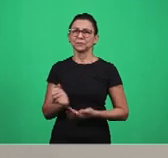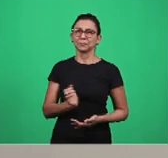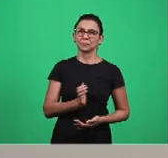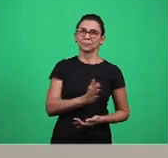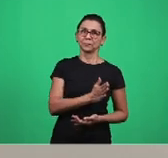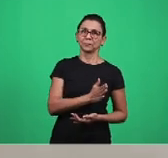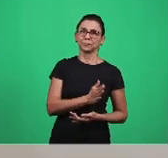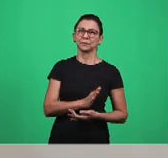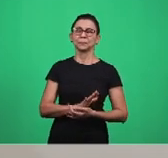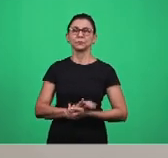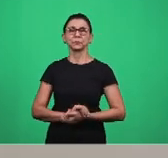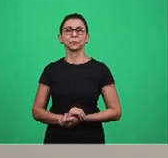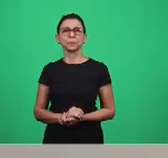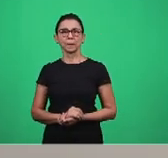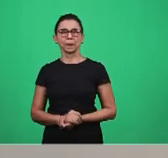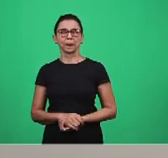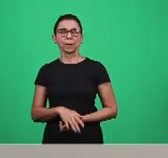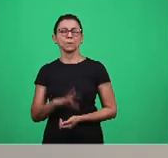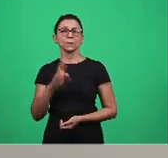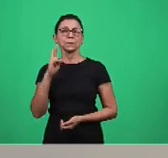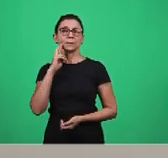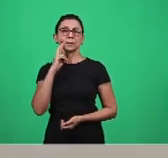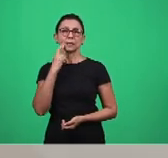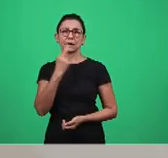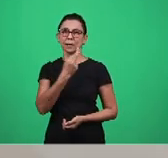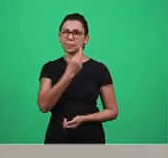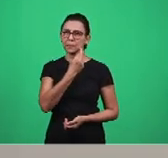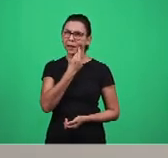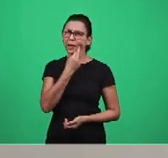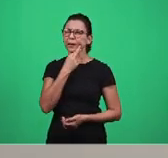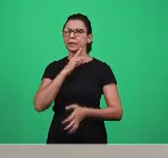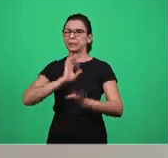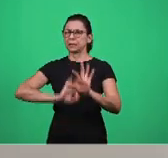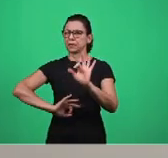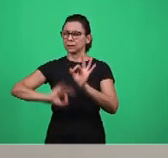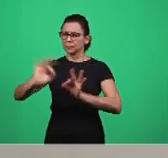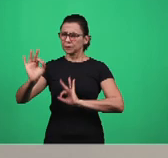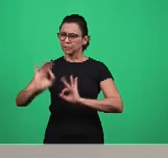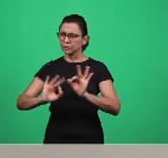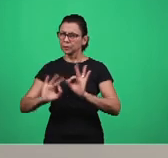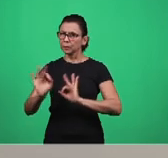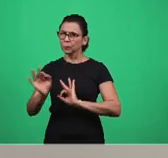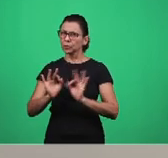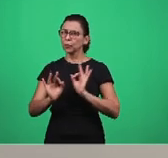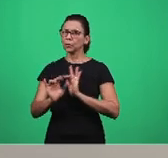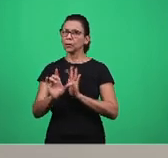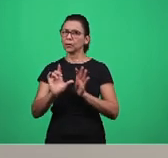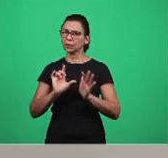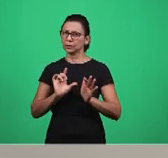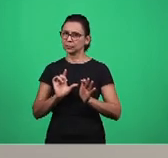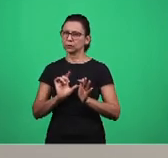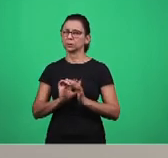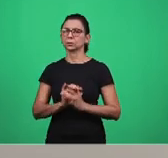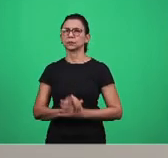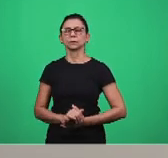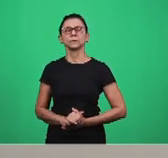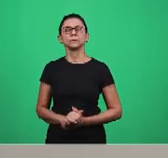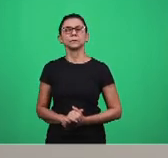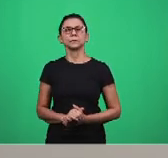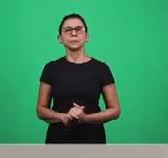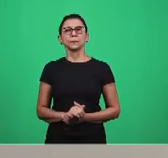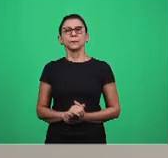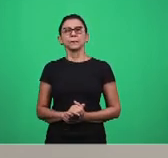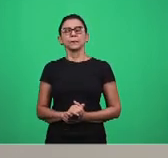cette préparation. Donc, voyez bien, vous pouvez maintenant, je parle ici, et je veux, dimanche